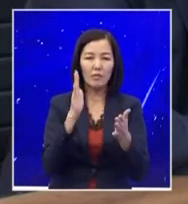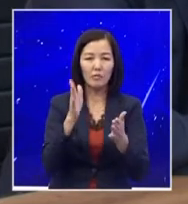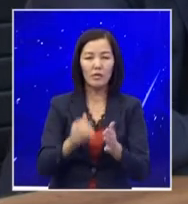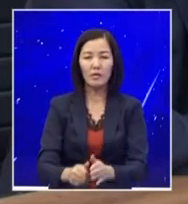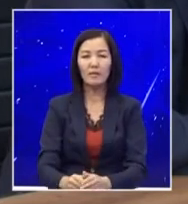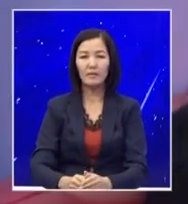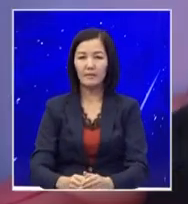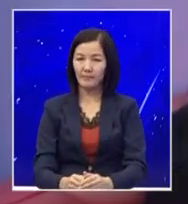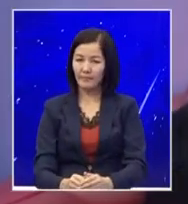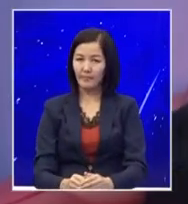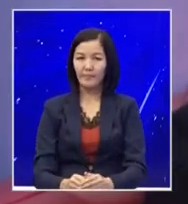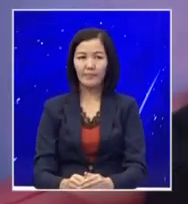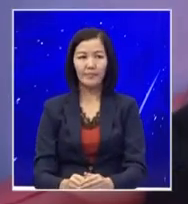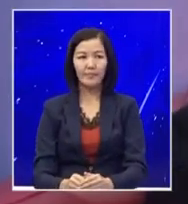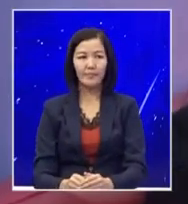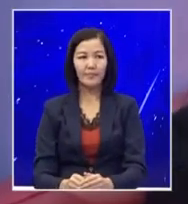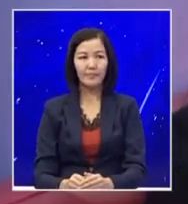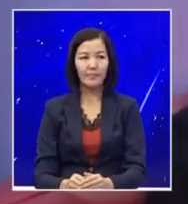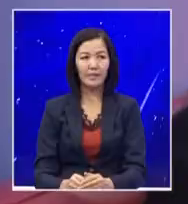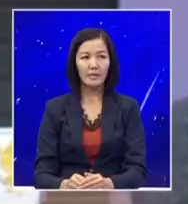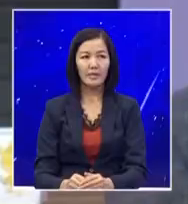қызмет көрсетпек.